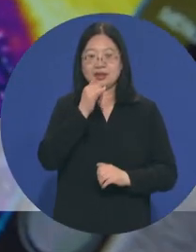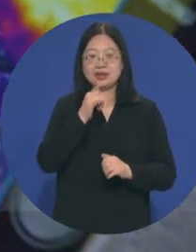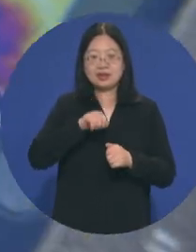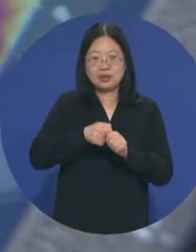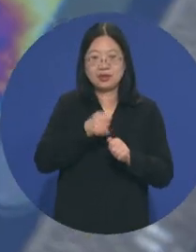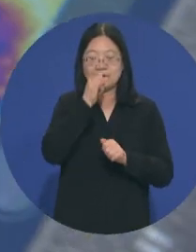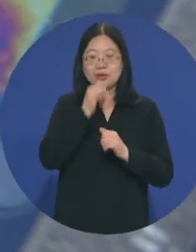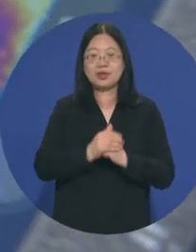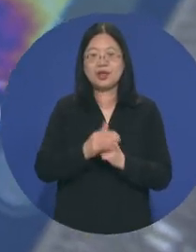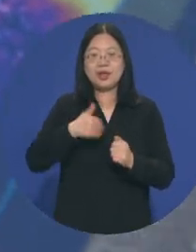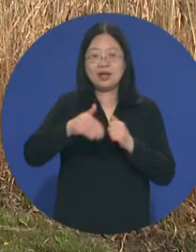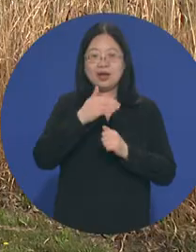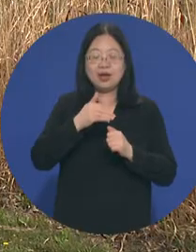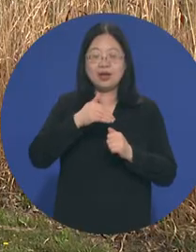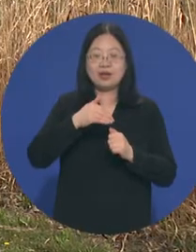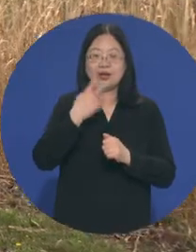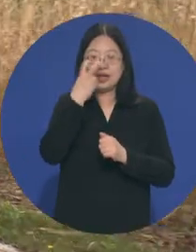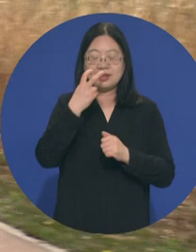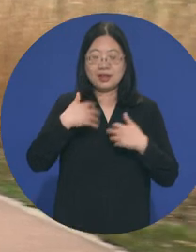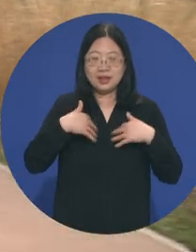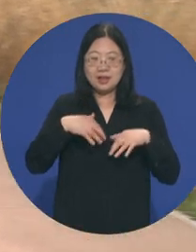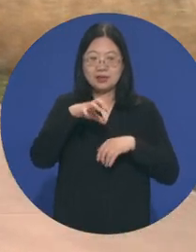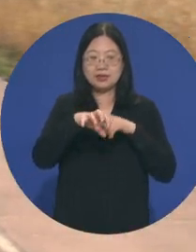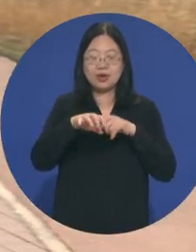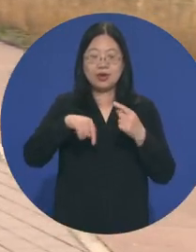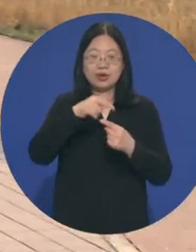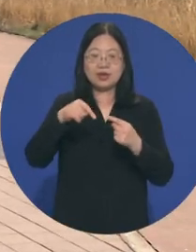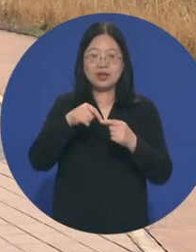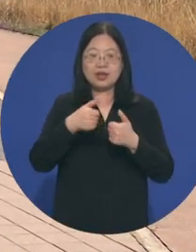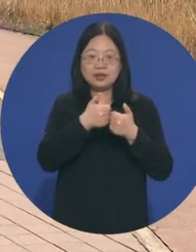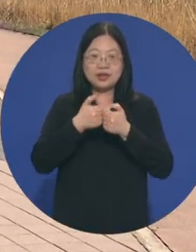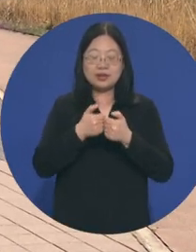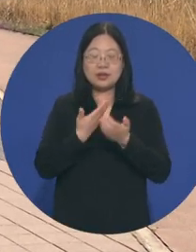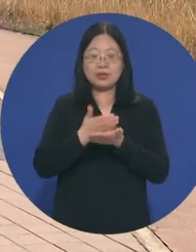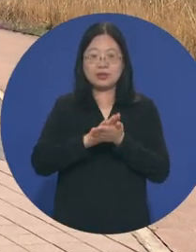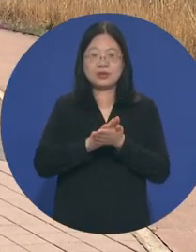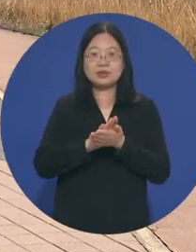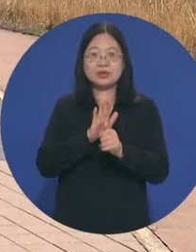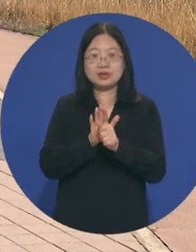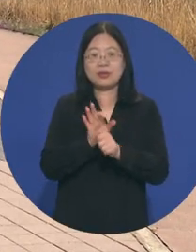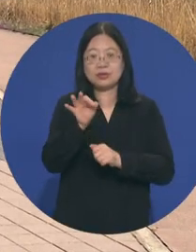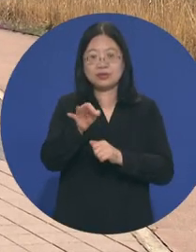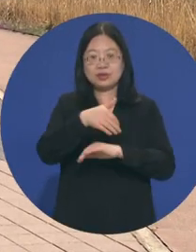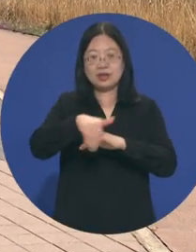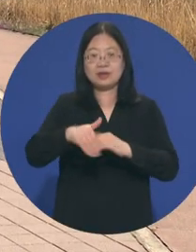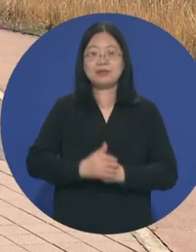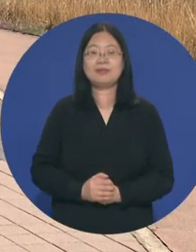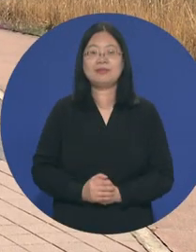환경관리 취약 사업장은 운영 컨설팅과 개보수 비용을 지원할 방침입니다.